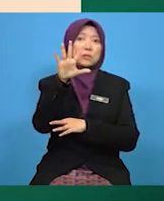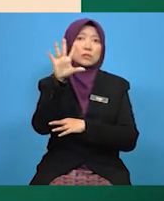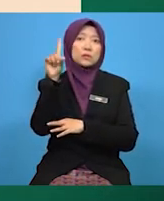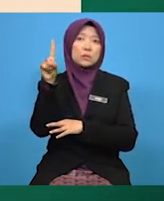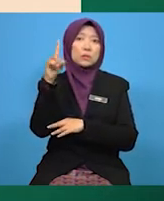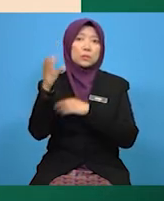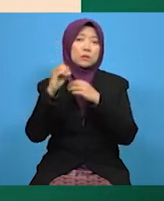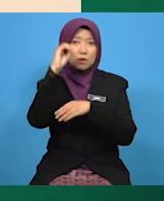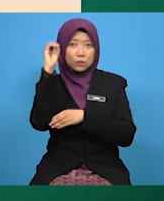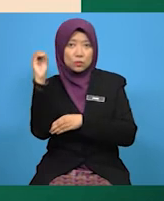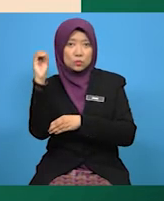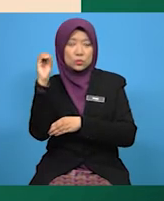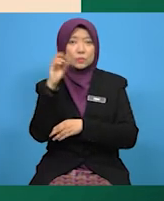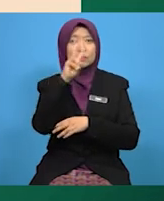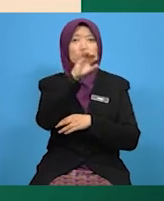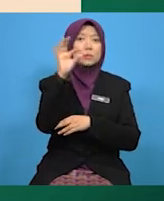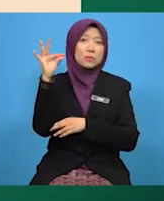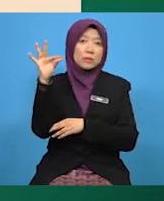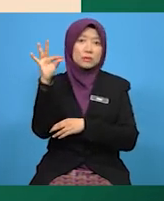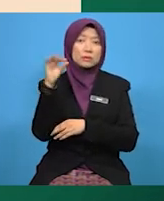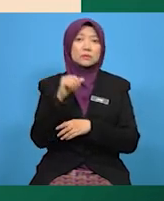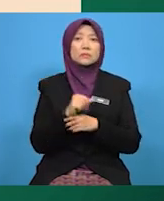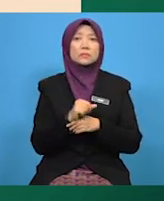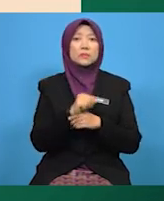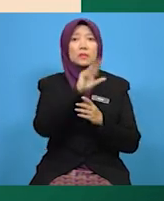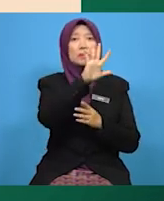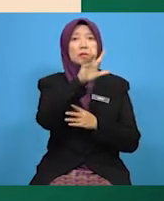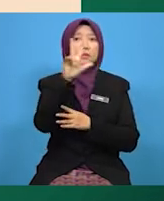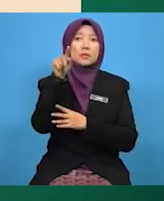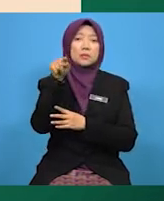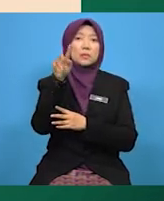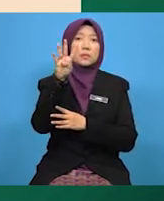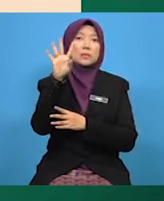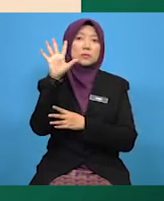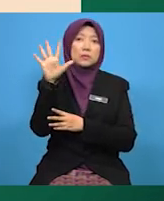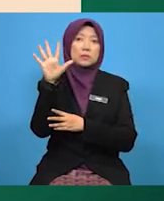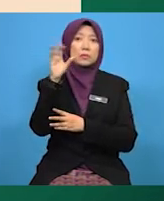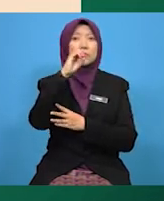53.51% manakala pada tahun 2019,